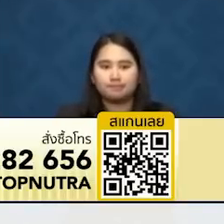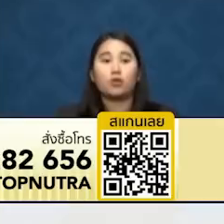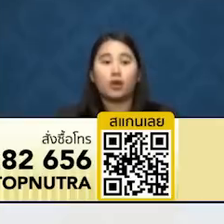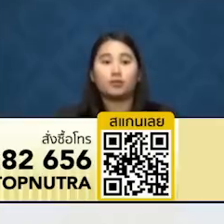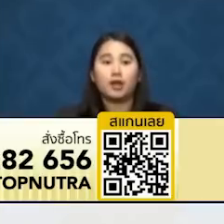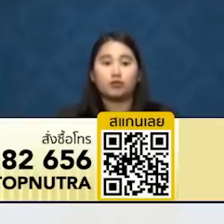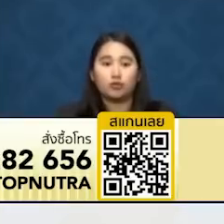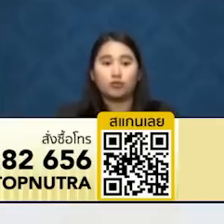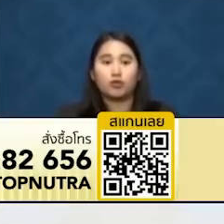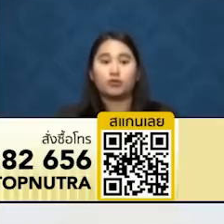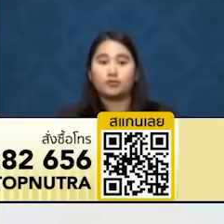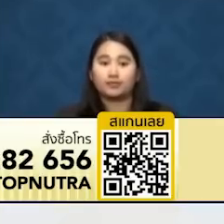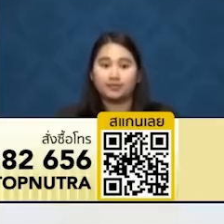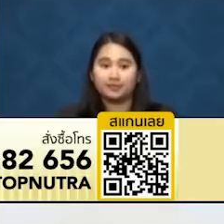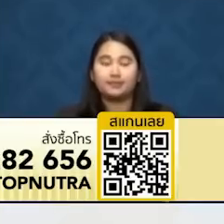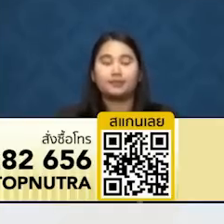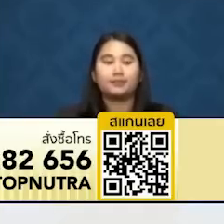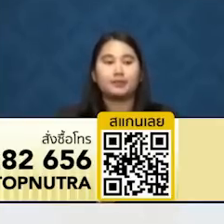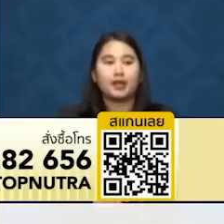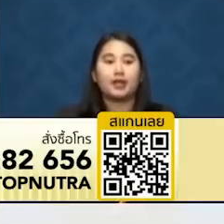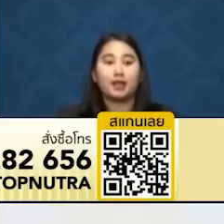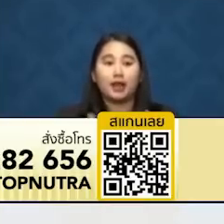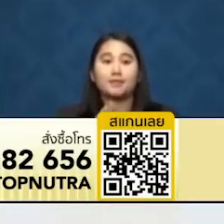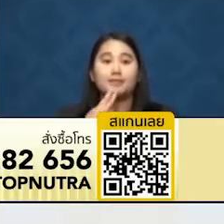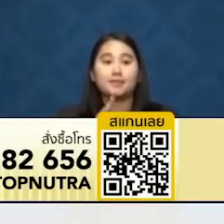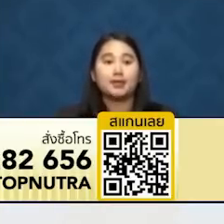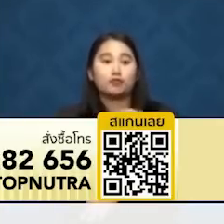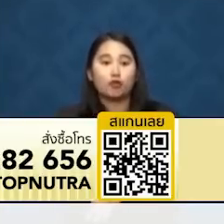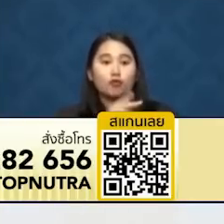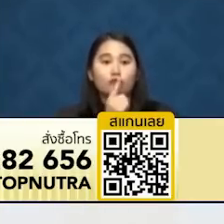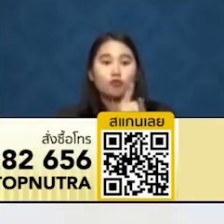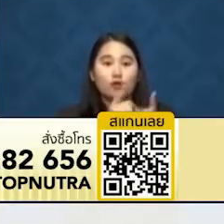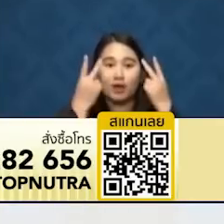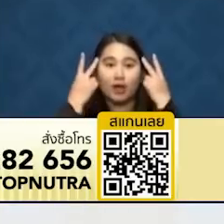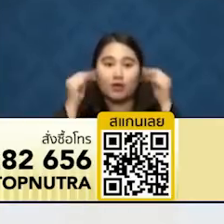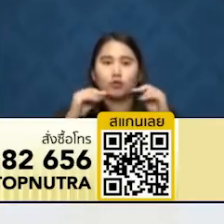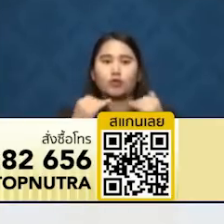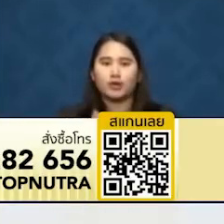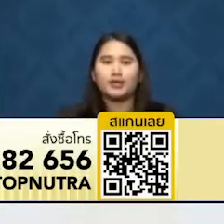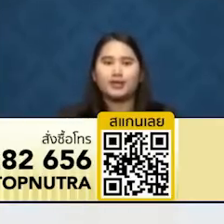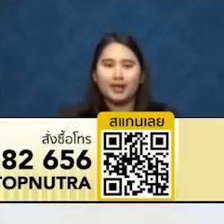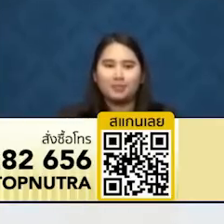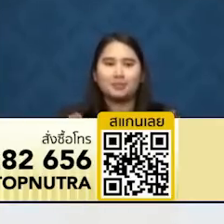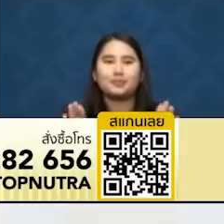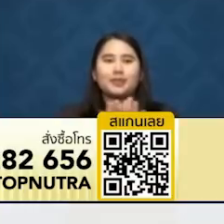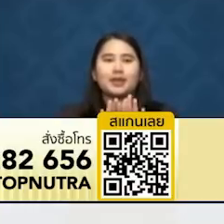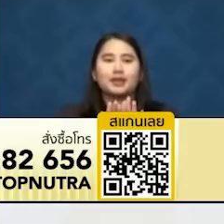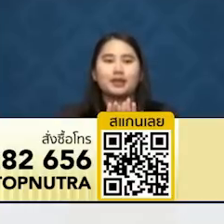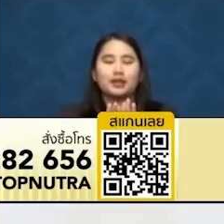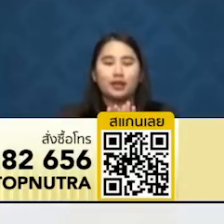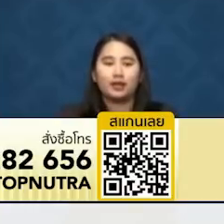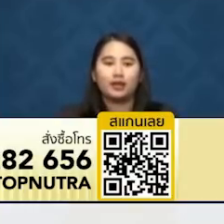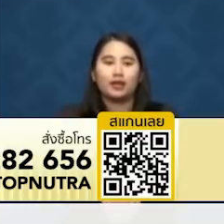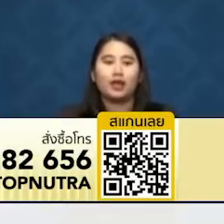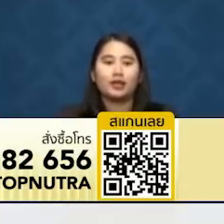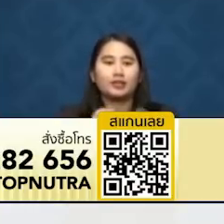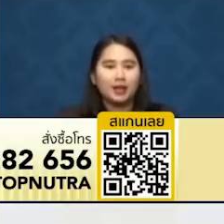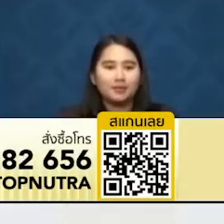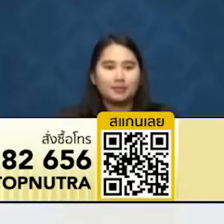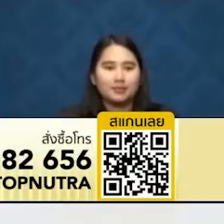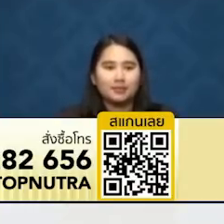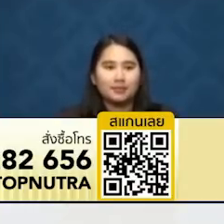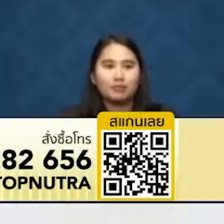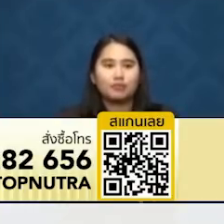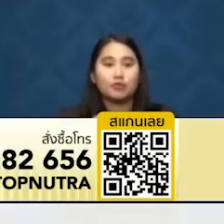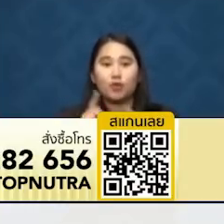างมากอีกเรื่องนึงครับท่านประธานผมคิดว่าไหนๆจะทำหนังสือถึงท่านนายกแล้วนี่ฮะจะปิดสมัยการประชุมแล้วครับสภาแห่งนี้ยังไม่ได้ทำหน้าที่ผ่